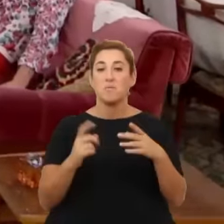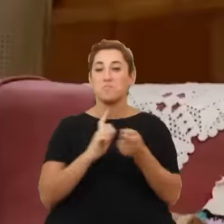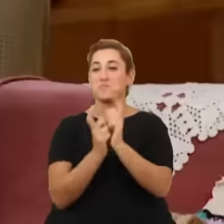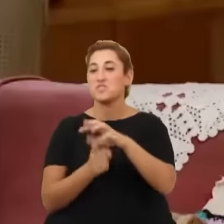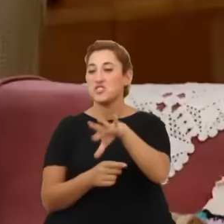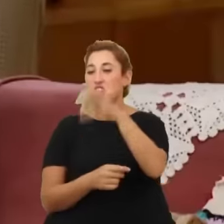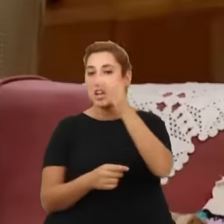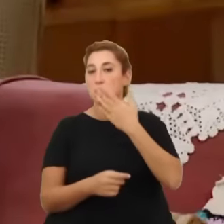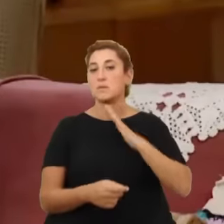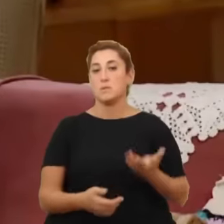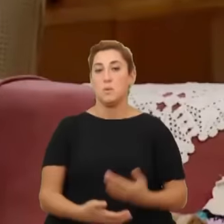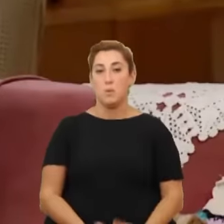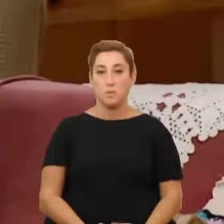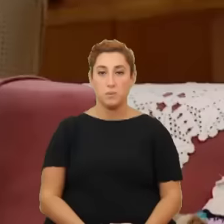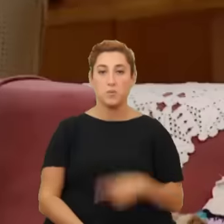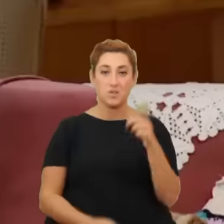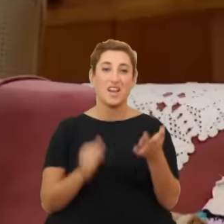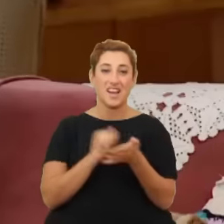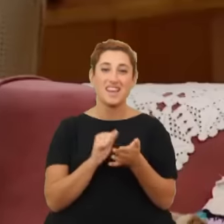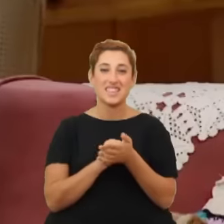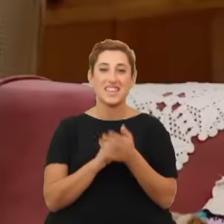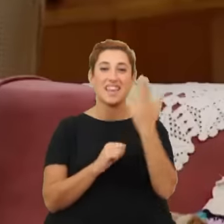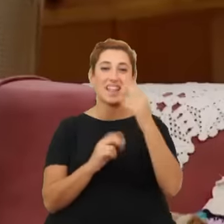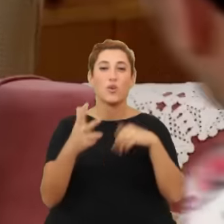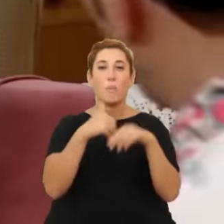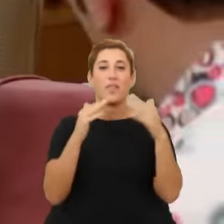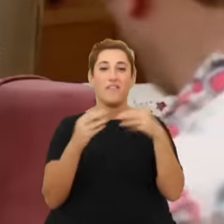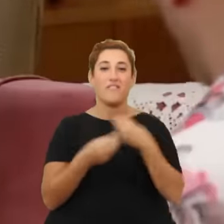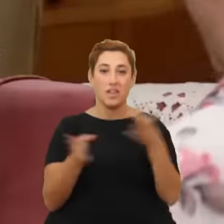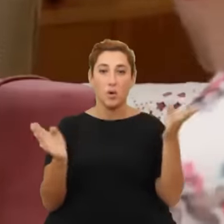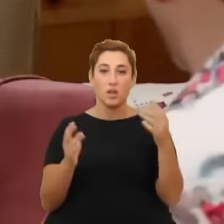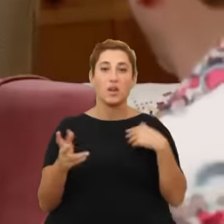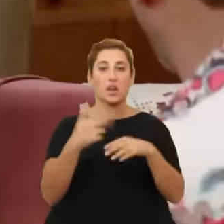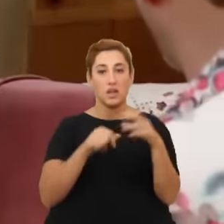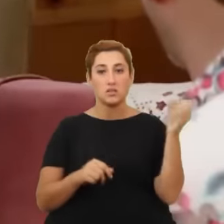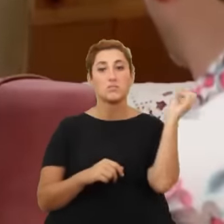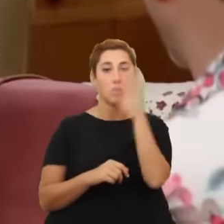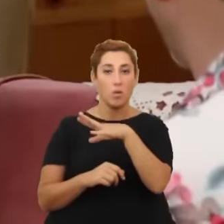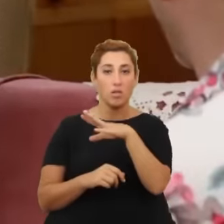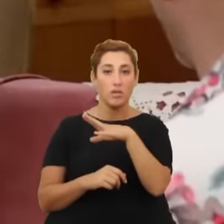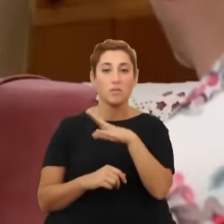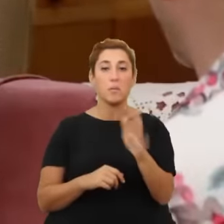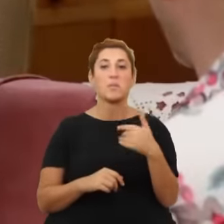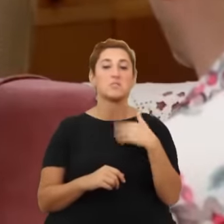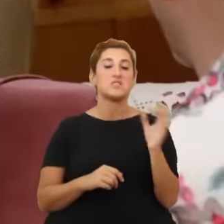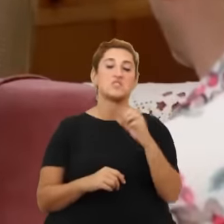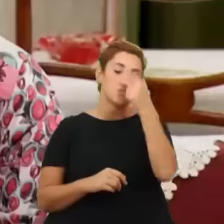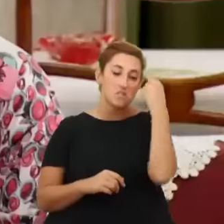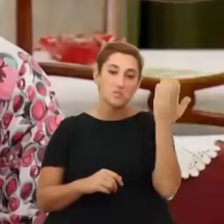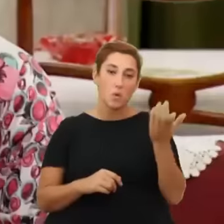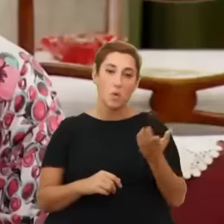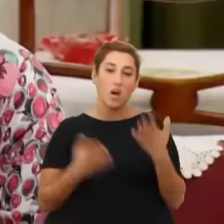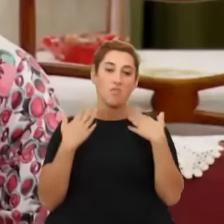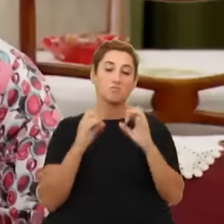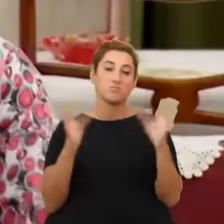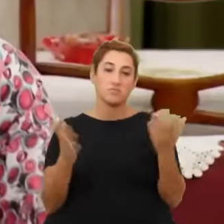çıkar. Şu gazeteden 7 kupon ev veriyorlardı. Kestim yolladım. Ama bize nerede işte?